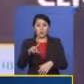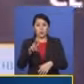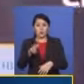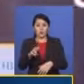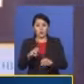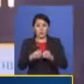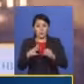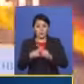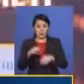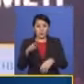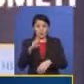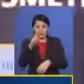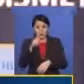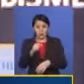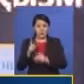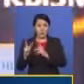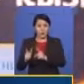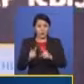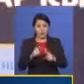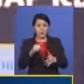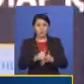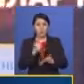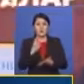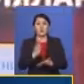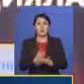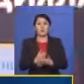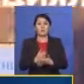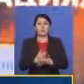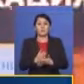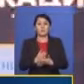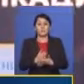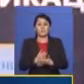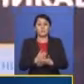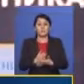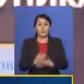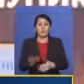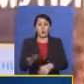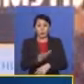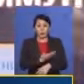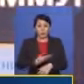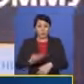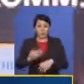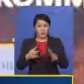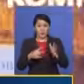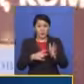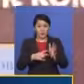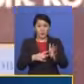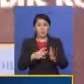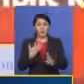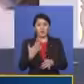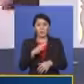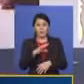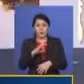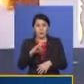құс басына дайындалған құжаттар келіп түсті. Оларға 75 миллионнан